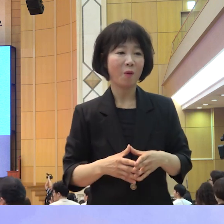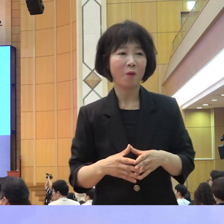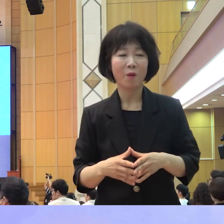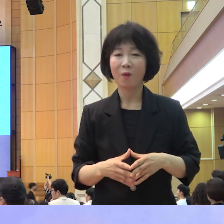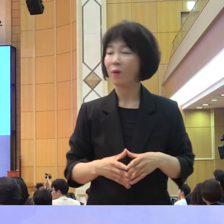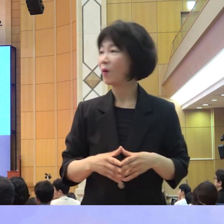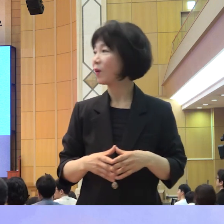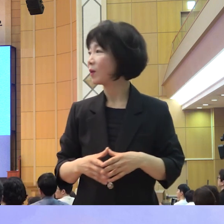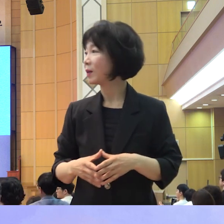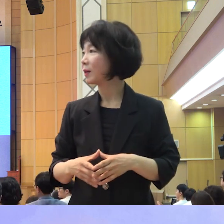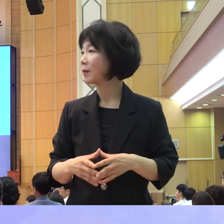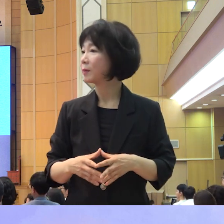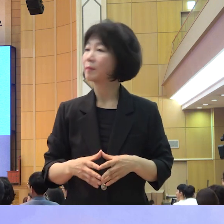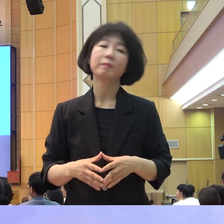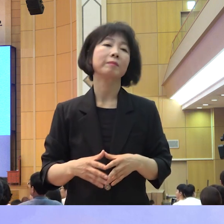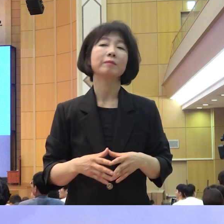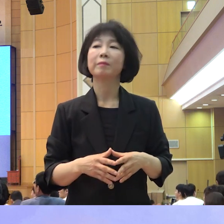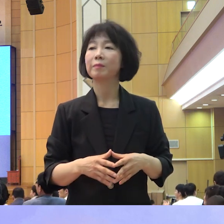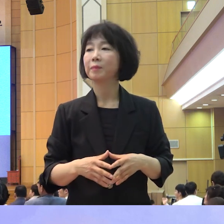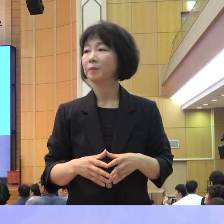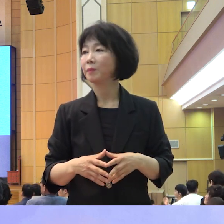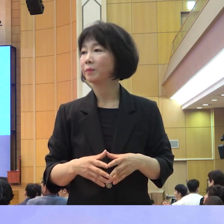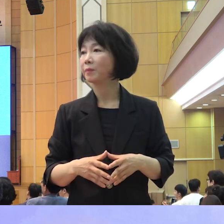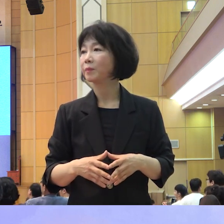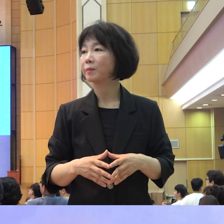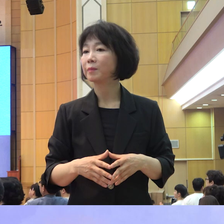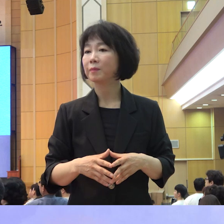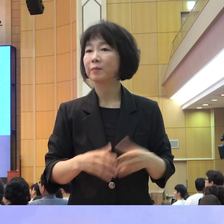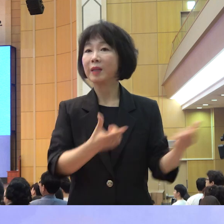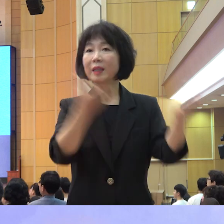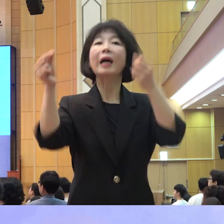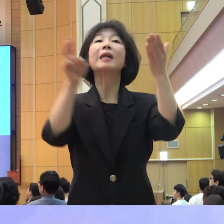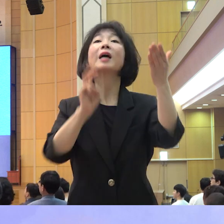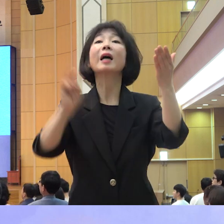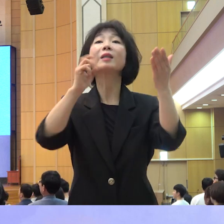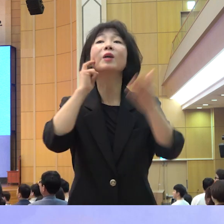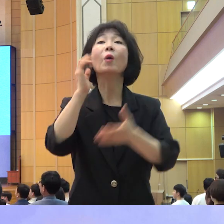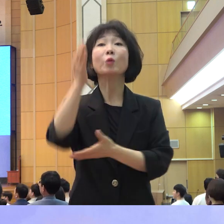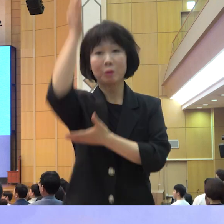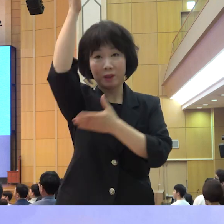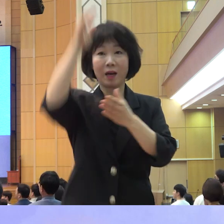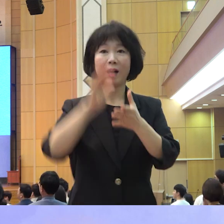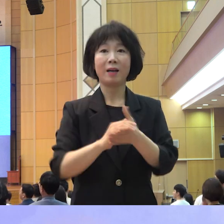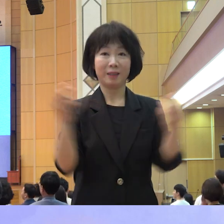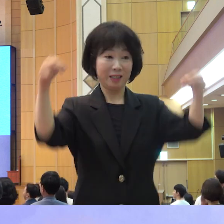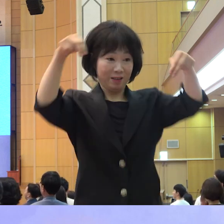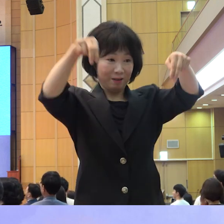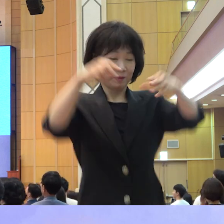아이들에게 우리 당신은 사랑받기 위해 태어난 사람을 찬양해 드리도록 하겠습니다.